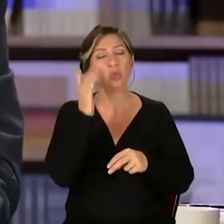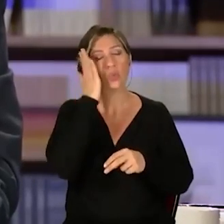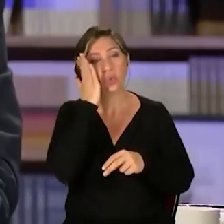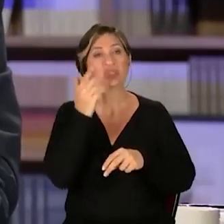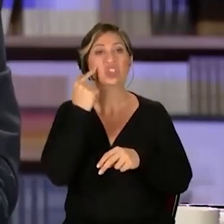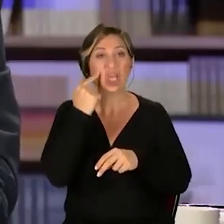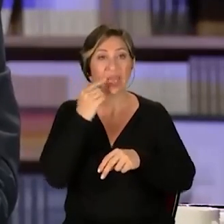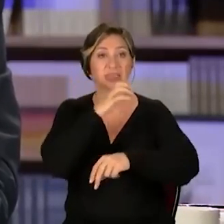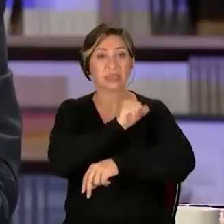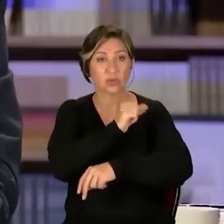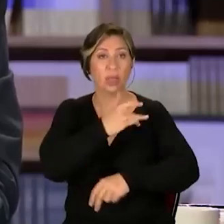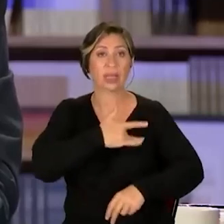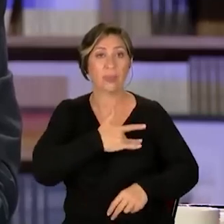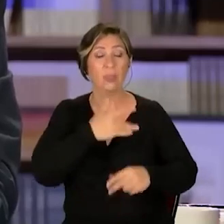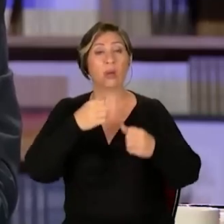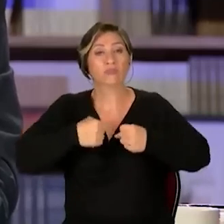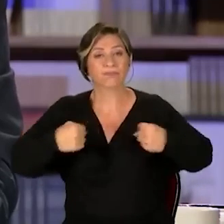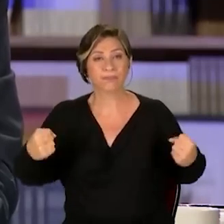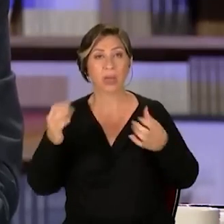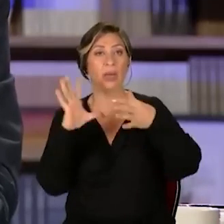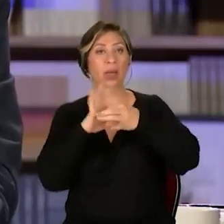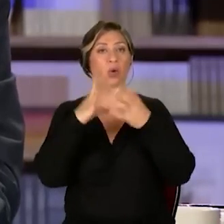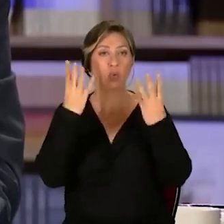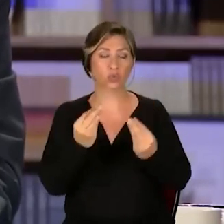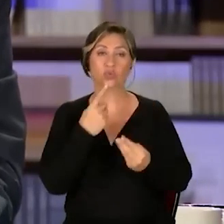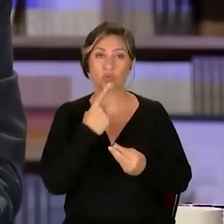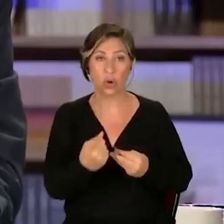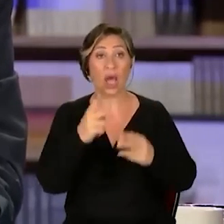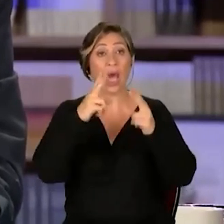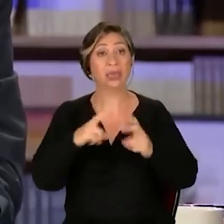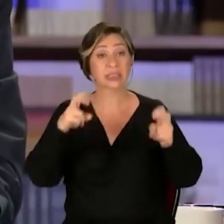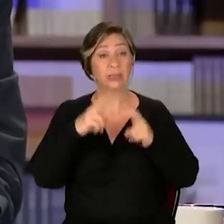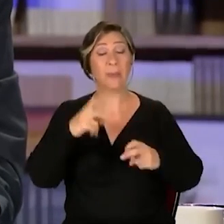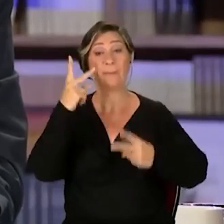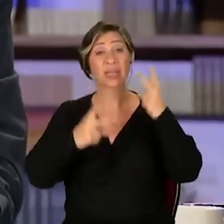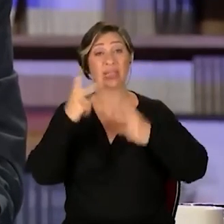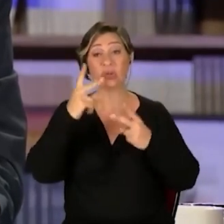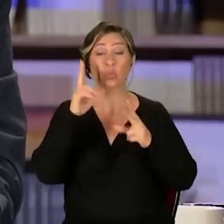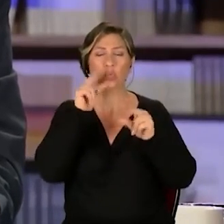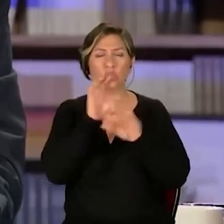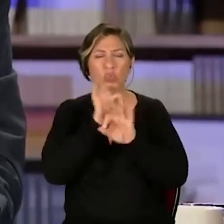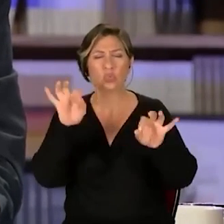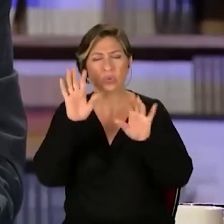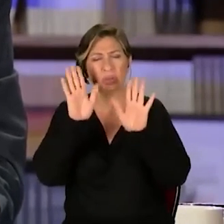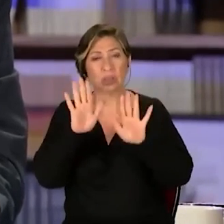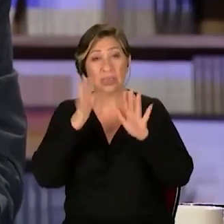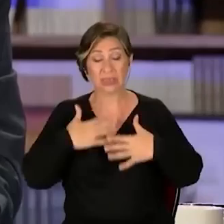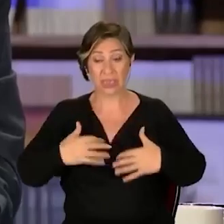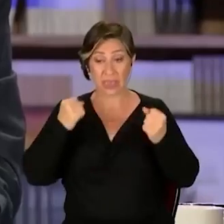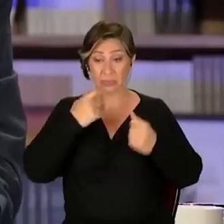diyabet, yüksek tansiyon, kalp hastalıkları ve obeziteye bağlantılı olduğunu ortaya koyuyor. Araştırmalar birkaç gece bile uykusuz kalmanın sağlıklı